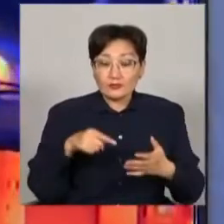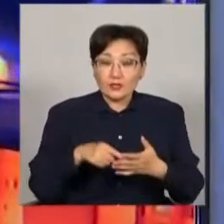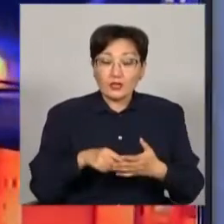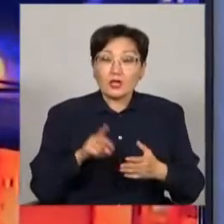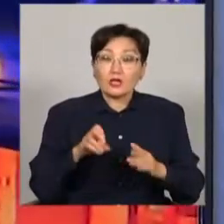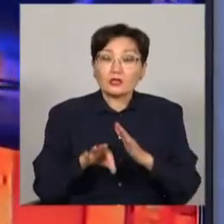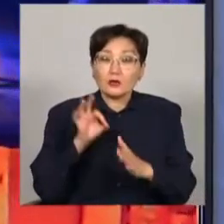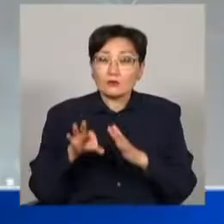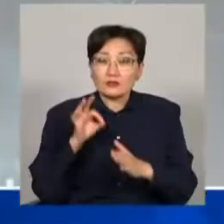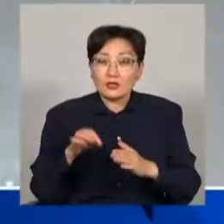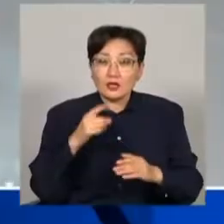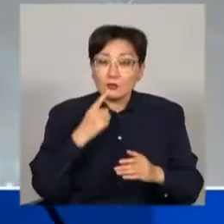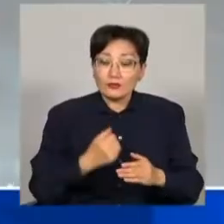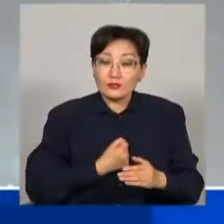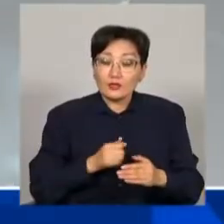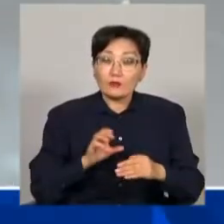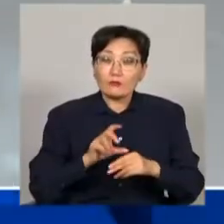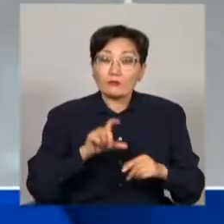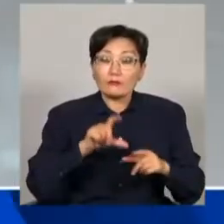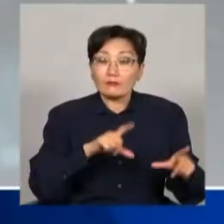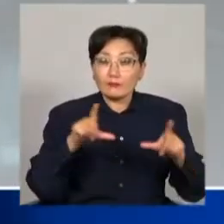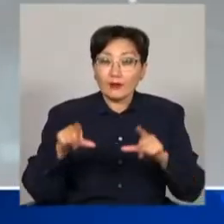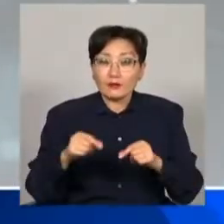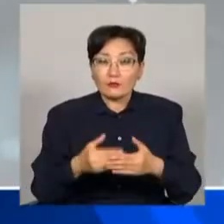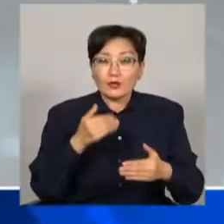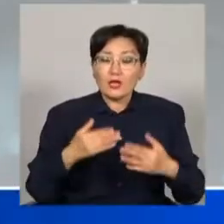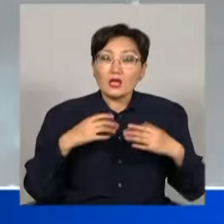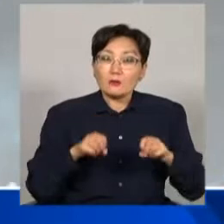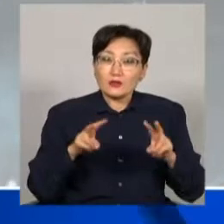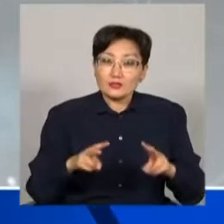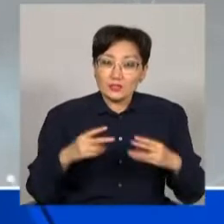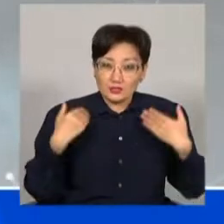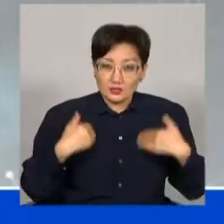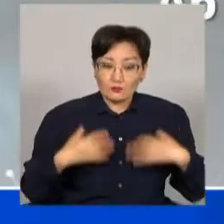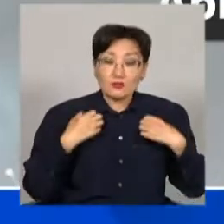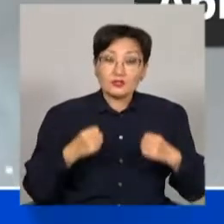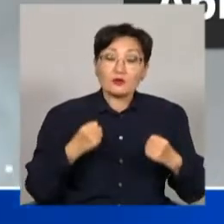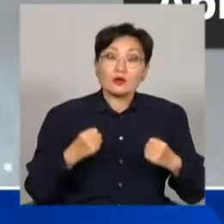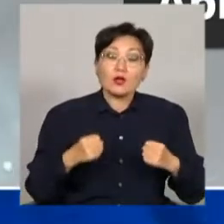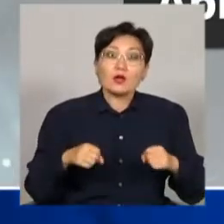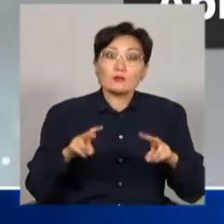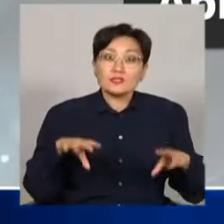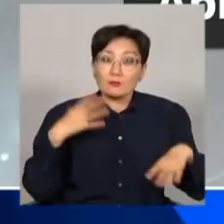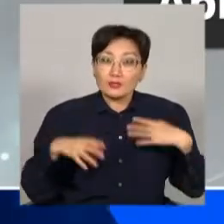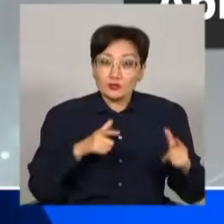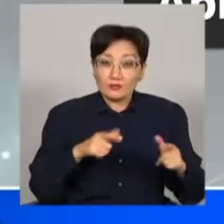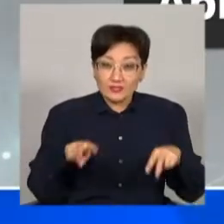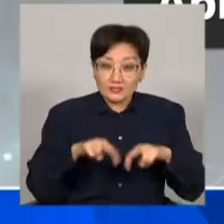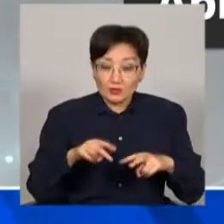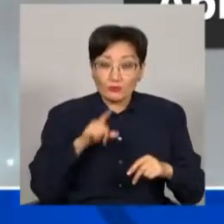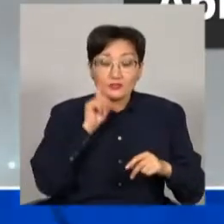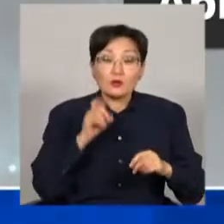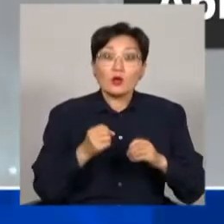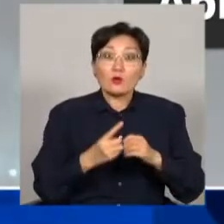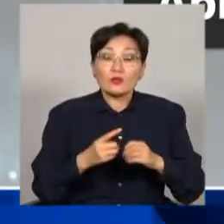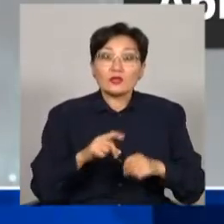іріктеледі? Жас сарбаздың әскерге аттан бас бұрын мамандығы, денсаулығы, дене бітімі мен арнайы дайындығы тексеріледі. Бұдан кейін жастар